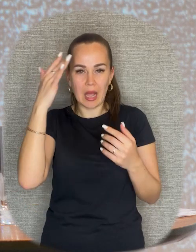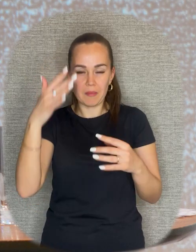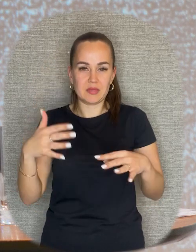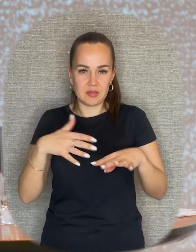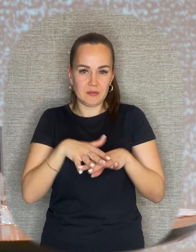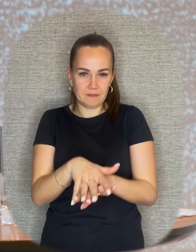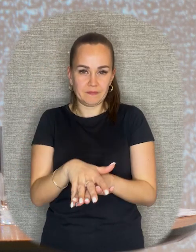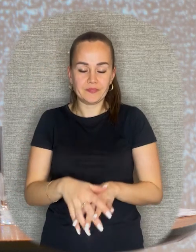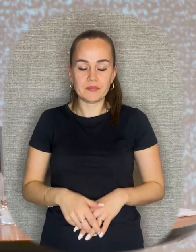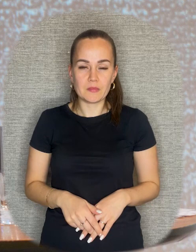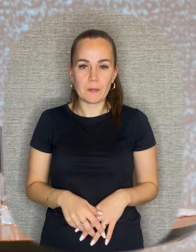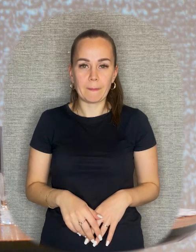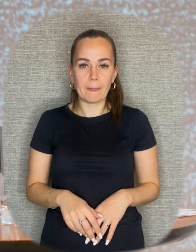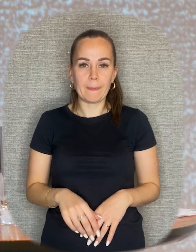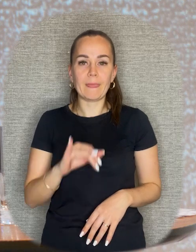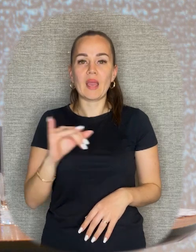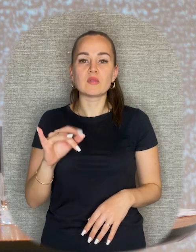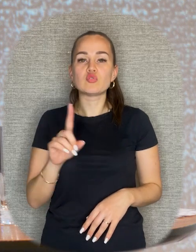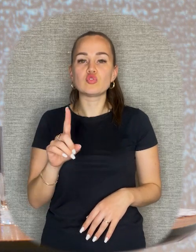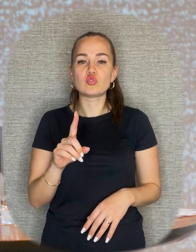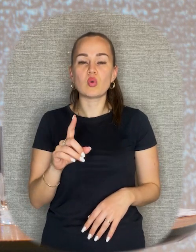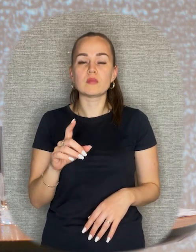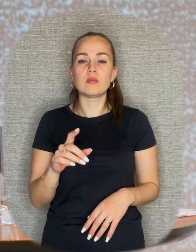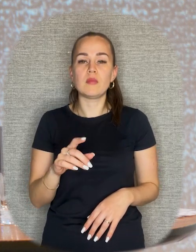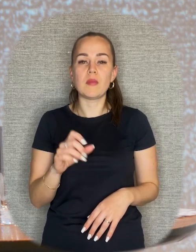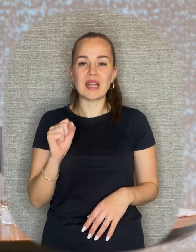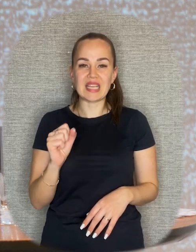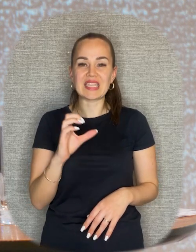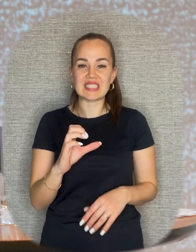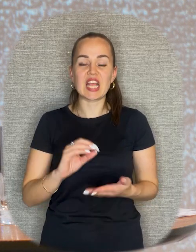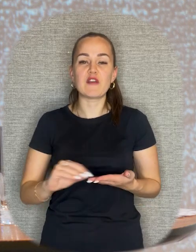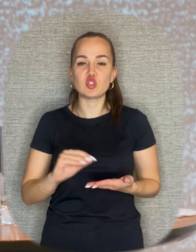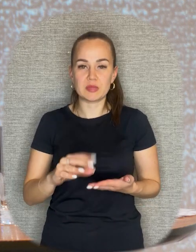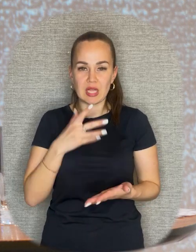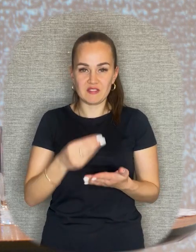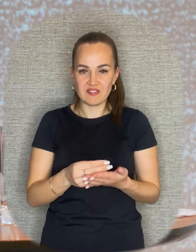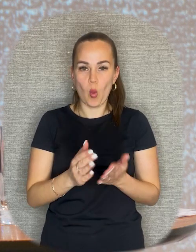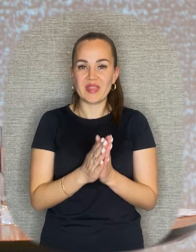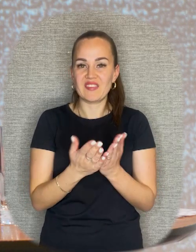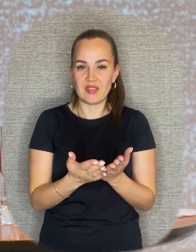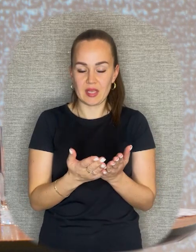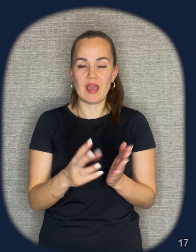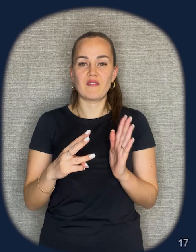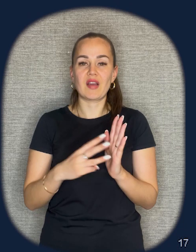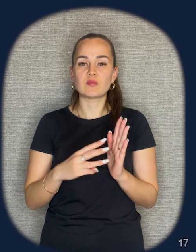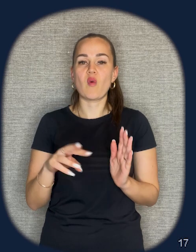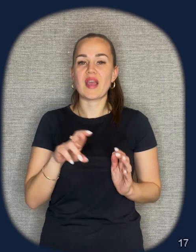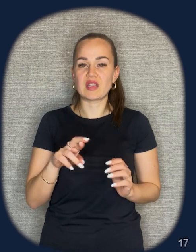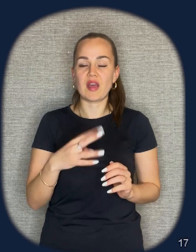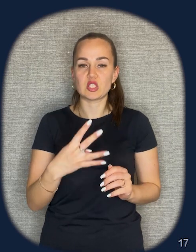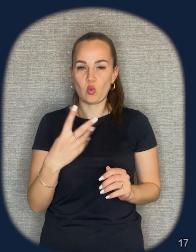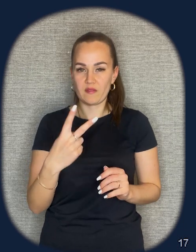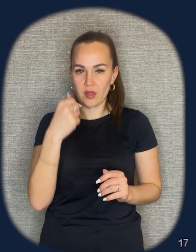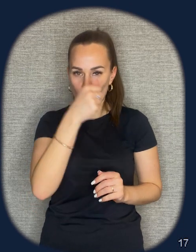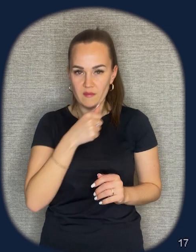сорок первого года таким образом и по сути эти проекты тоже могут быть по крайней мере эза Даро концом со года и